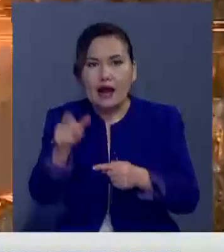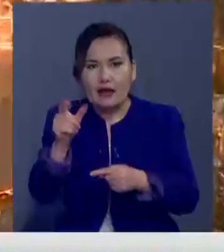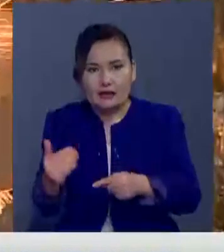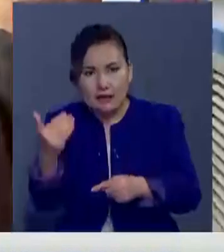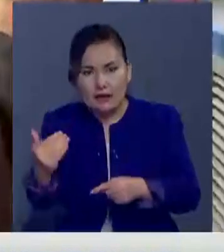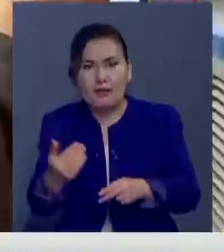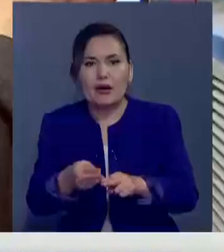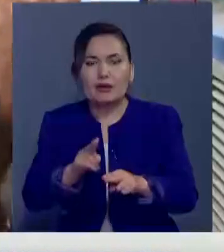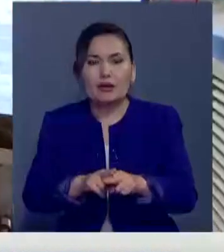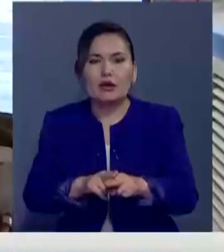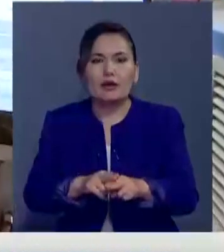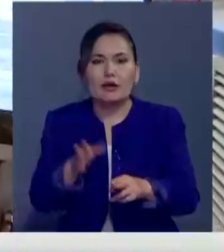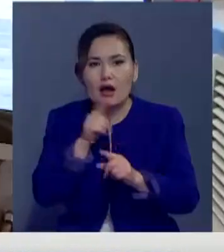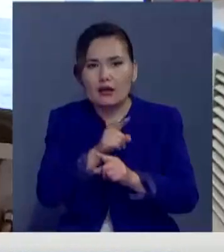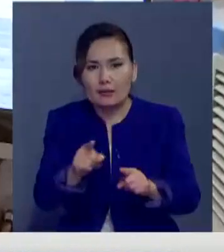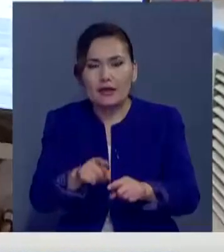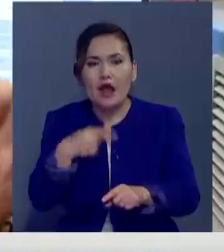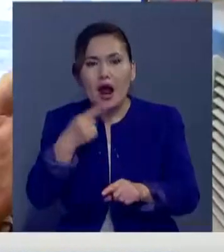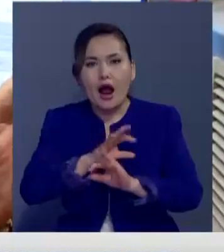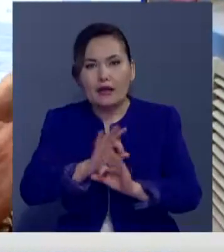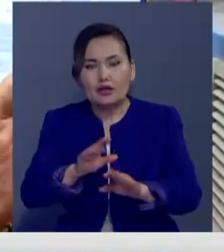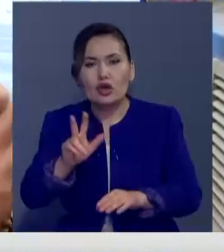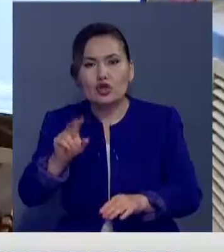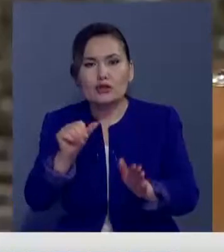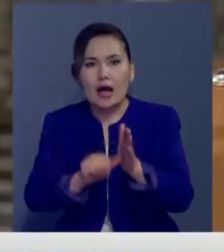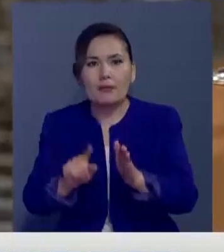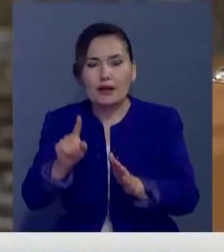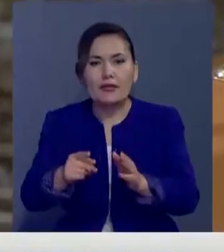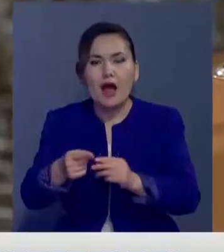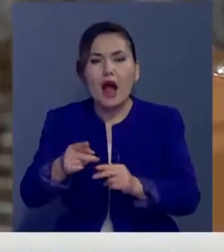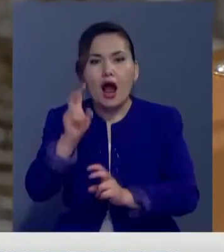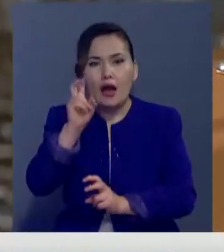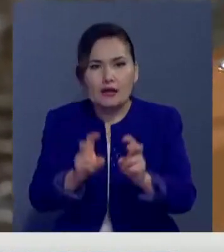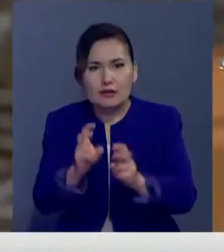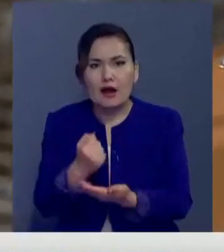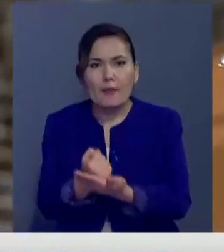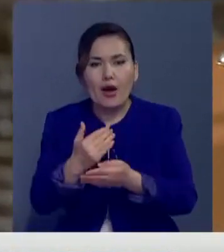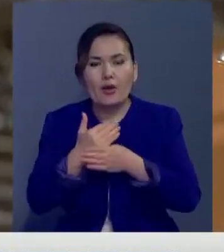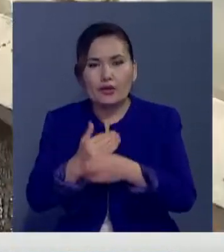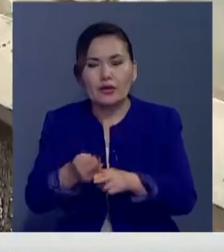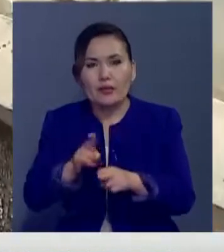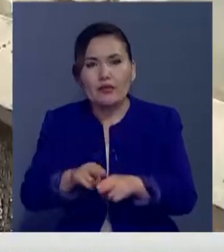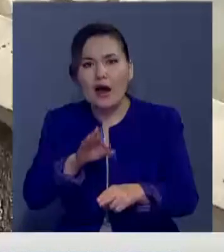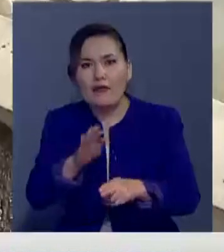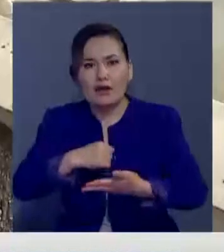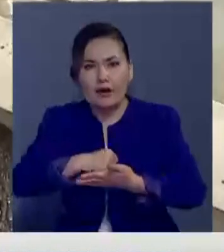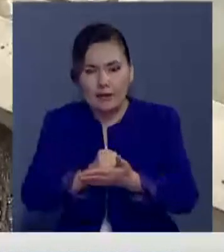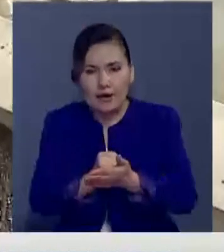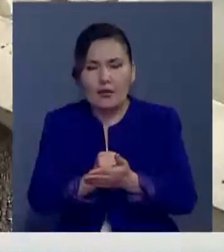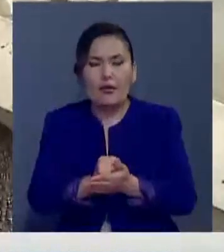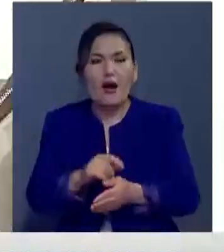палатасының басшысы осы күнге дейін айтылып келген 361 кәсіпорынды қолдау мерзімінің ресми түрде